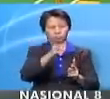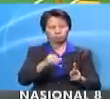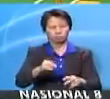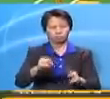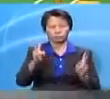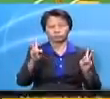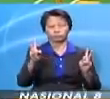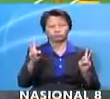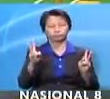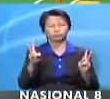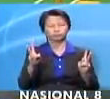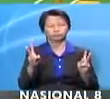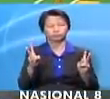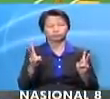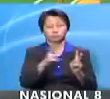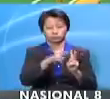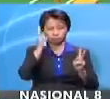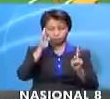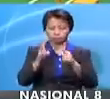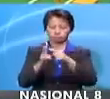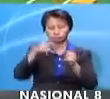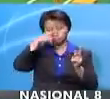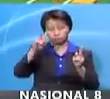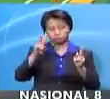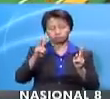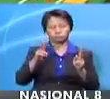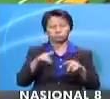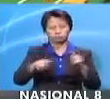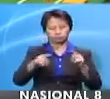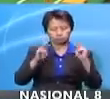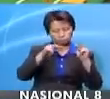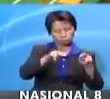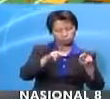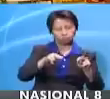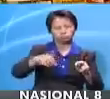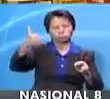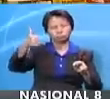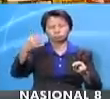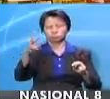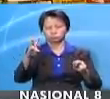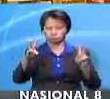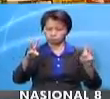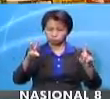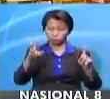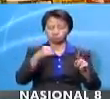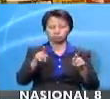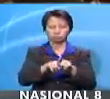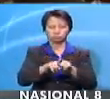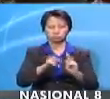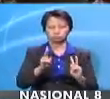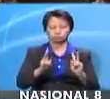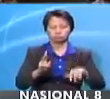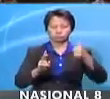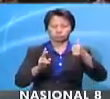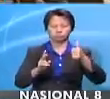Sapsire Thairat Tanachai. Aksi menarik di set pertama bagaimanapun memihak kepada lawan 17-21, namun bergu negara bangkit di